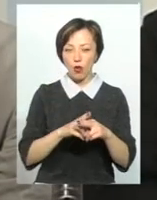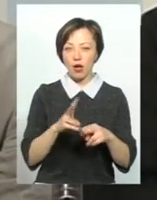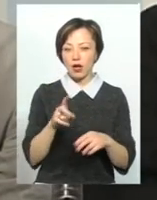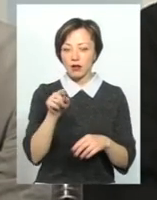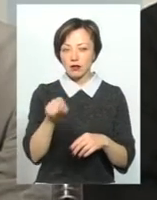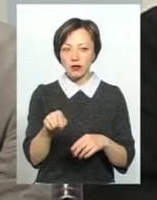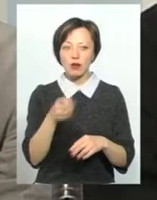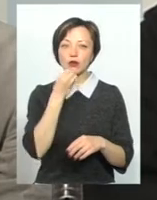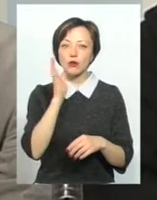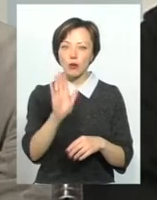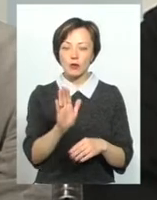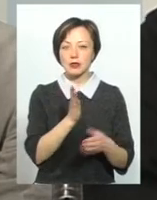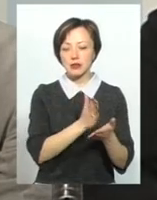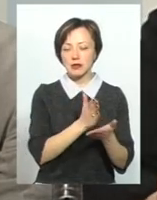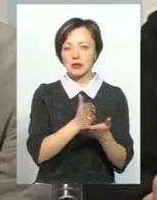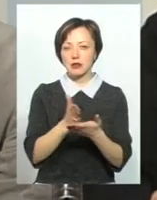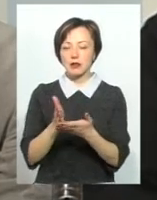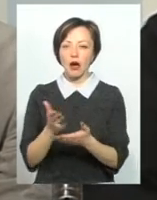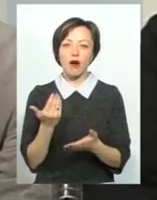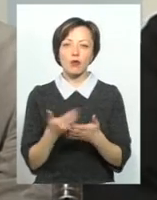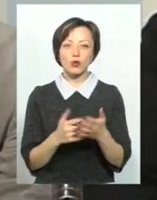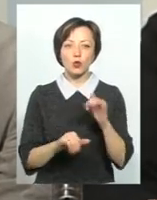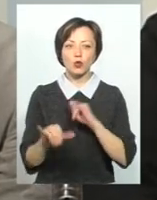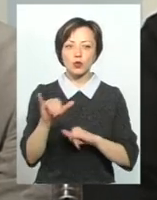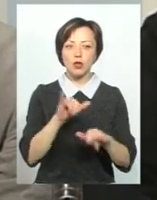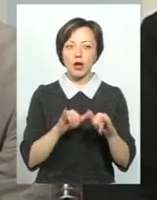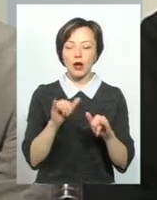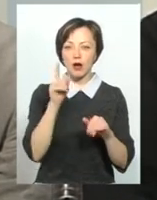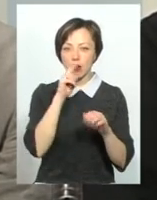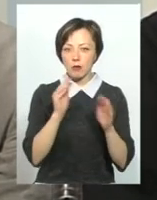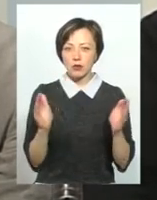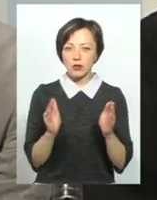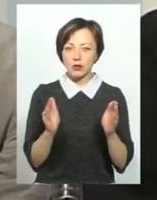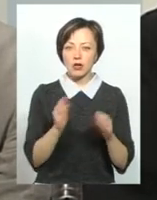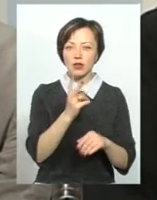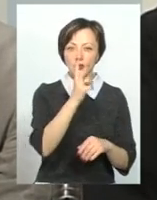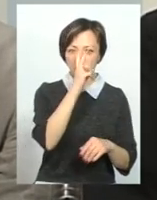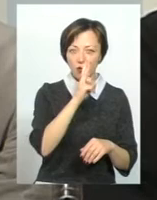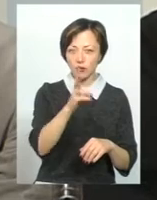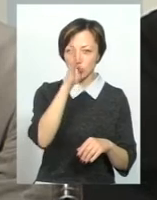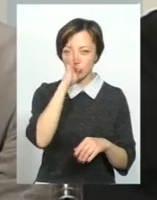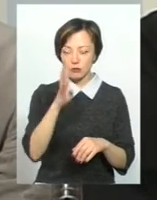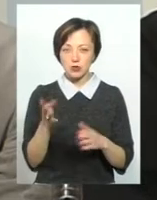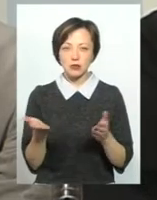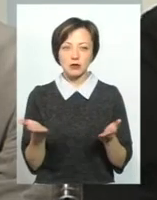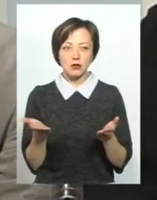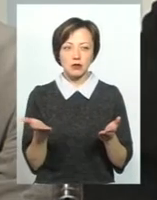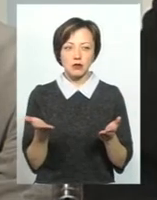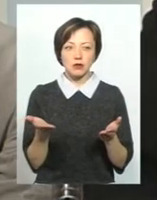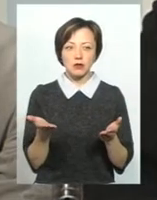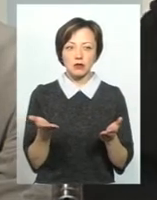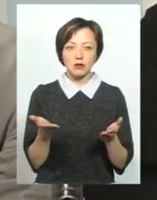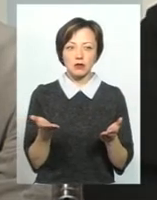дійшов до цього, хорошо, то так, а от куди йдуть поросята 2-4 місяці вже? Як ви